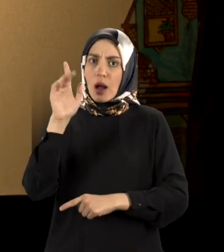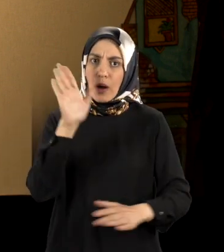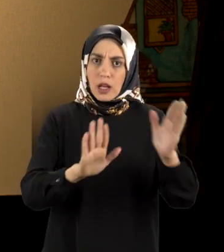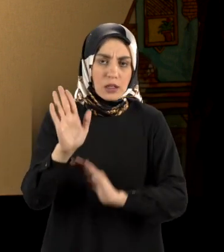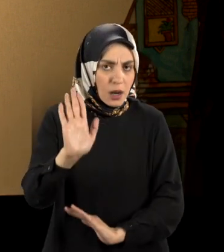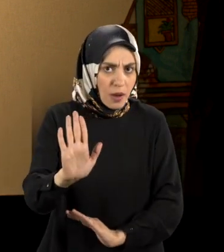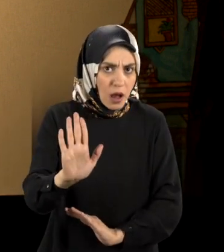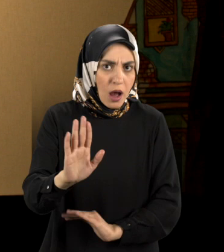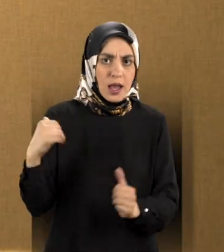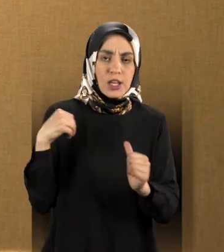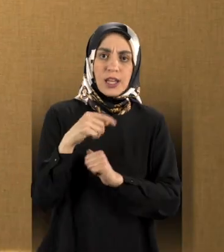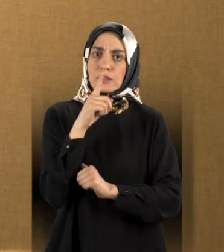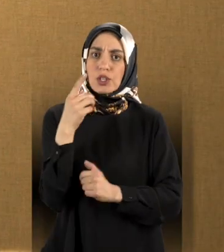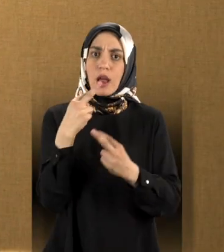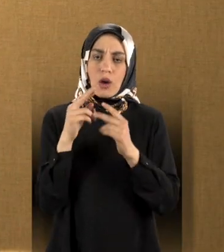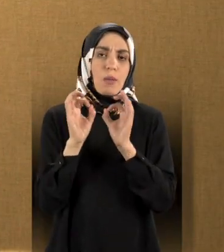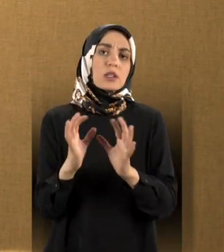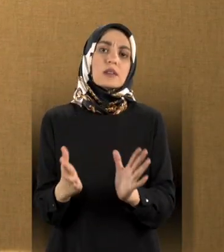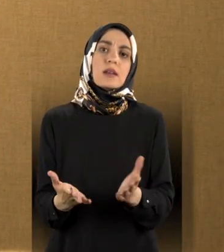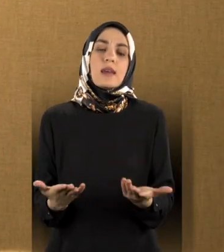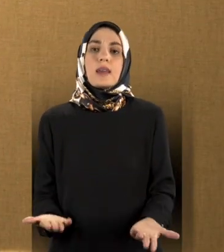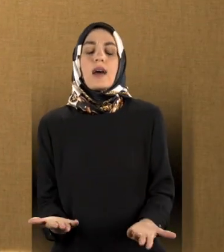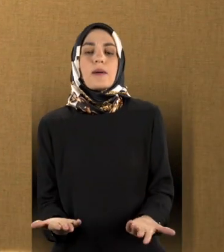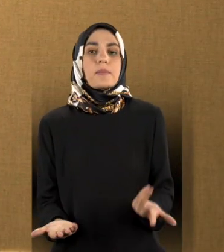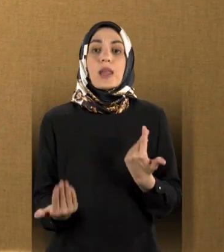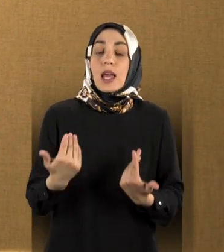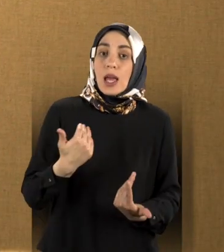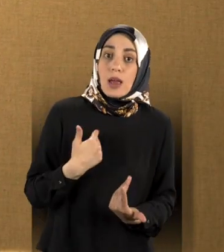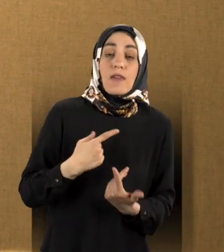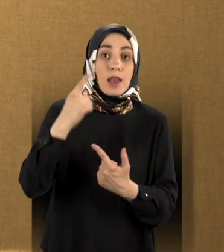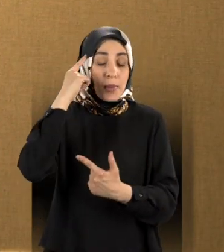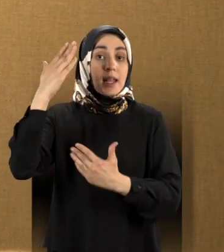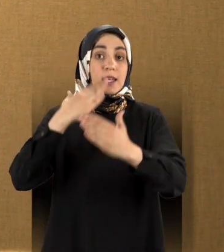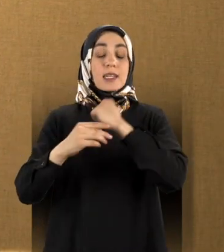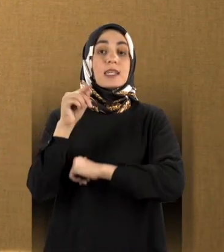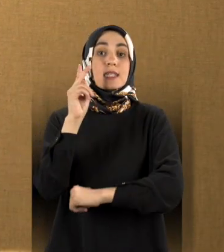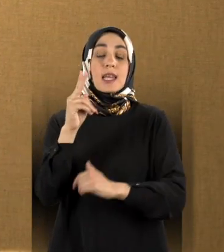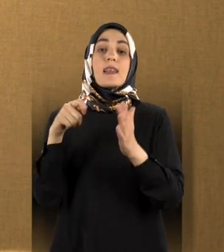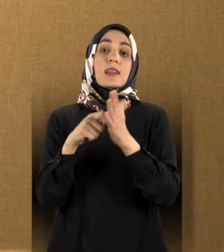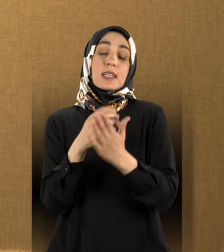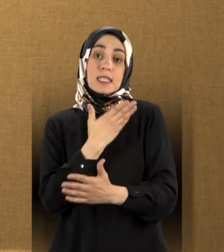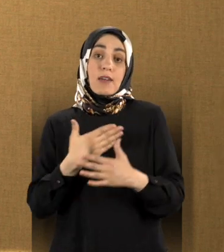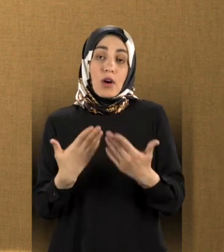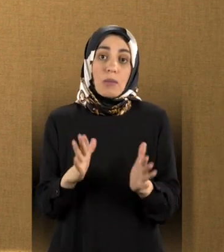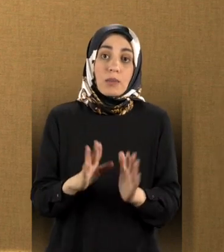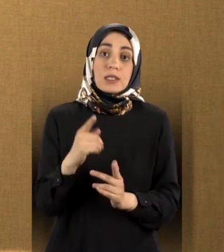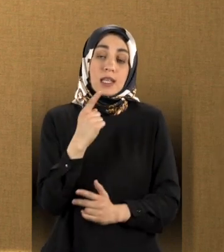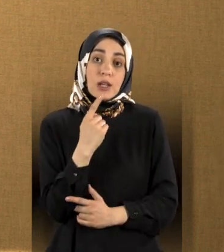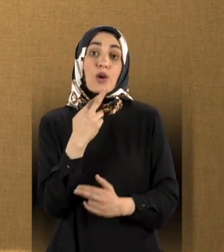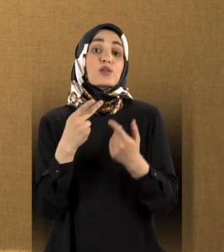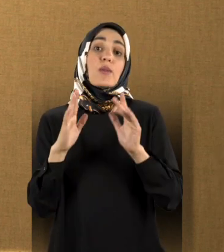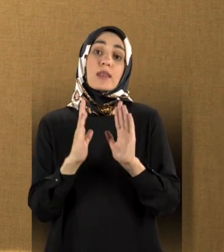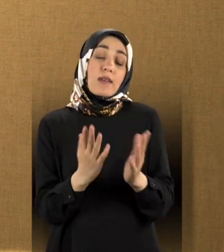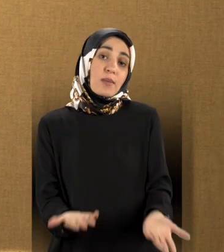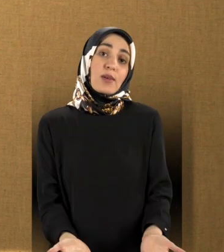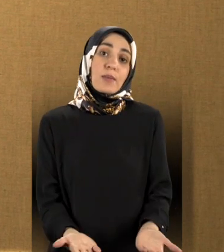unutulmasın pataklarım ha yine çenen açıldı senin Canım Efendim verdiğin bilgilere senin adına seviniyorum da